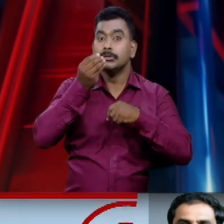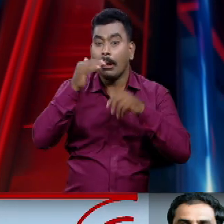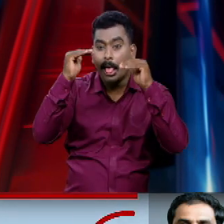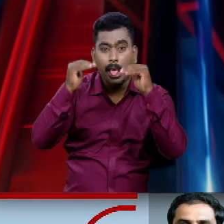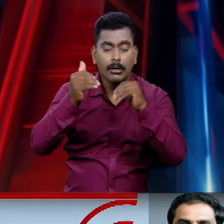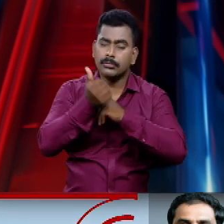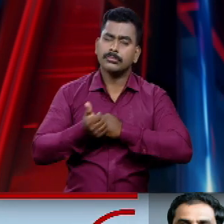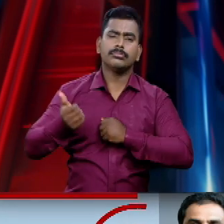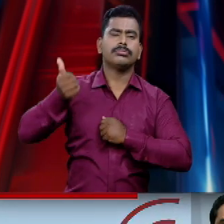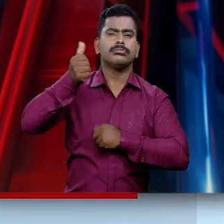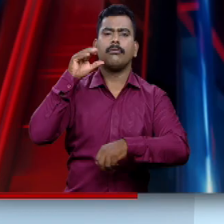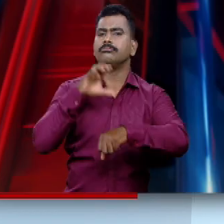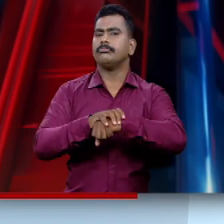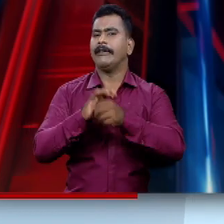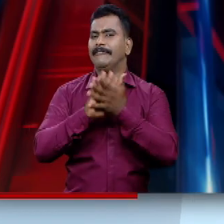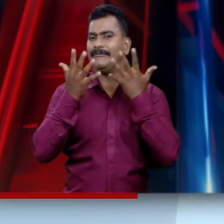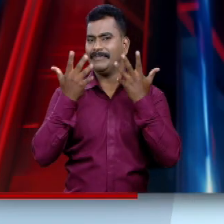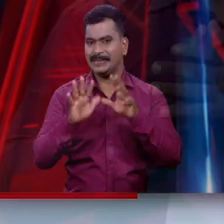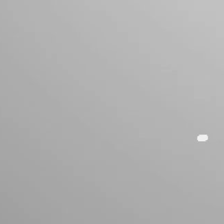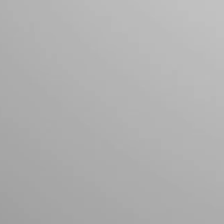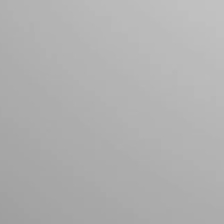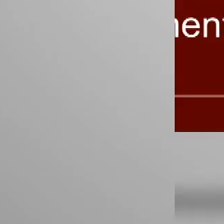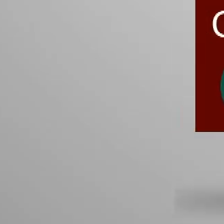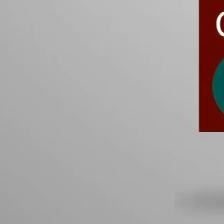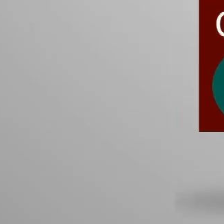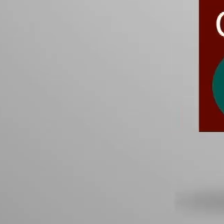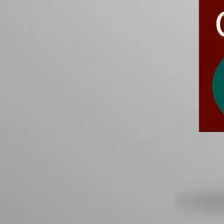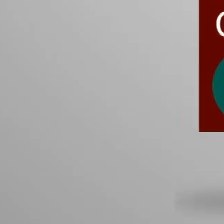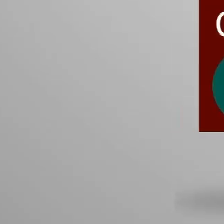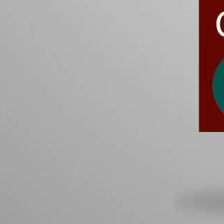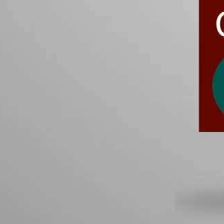സൂചനയാണ് പോലീസ് ലഭിച്ചിരിക്കുന്നത്. നിമിത്ത്, ബിജു ആണ് വിവരങ്ങൾ നൽകിയത്.